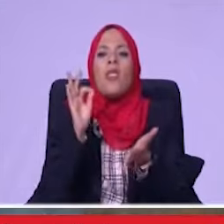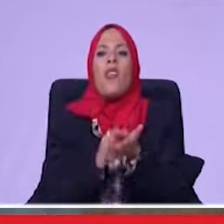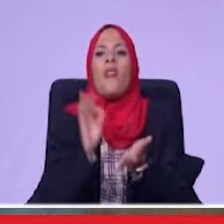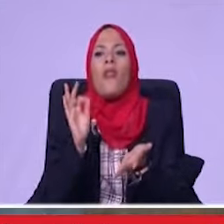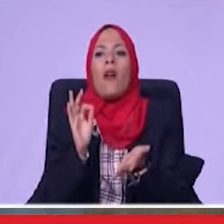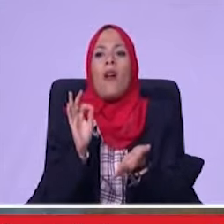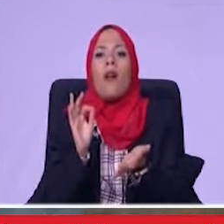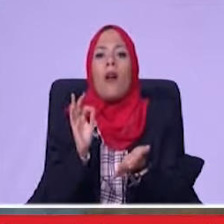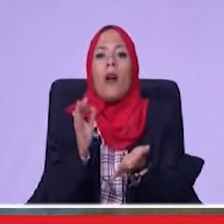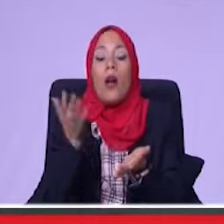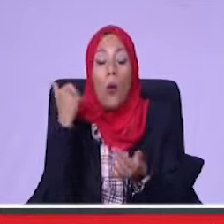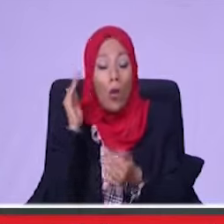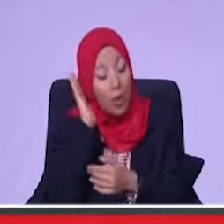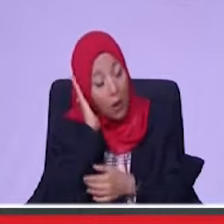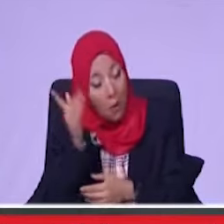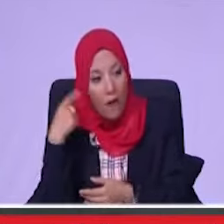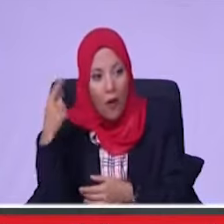الرؤيه اللي شافها